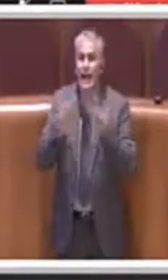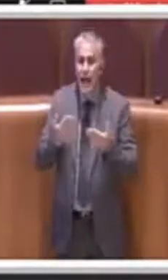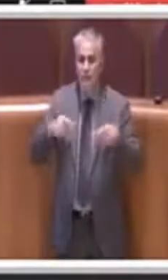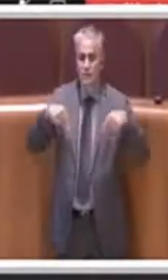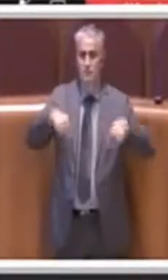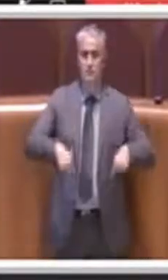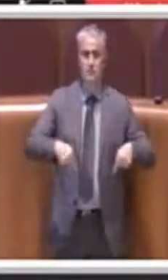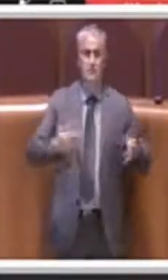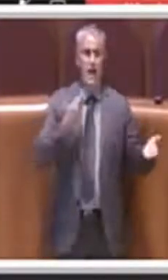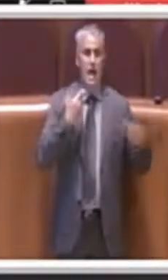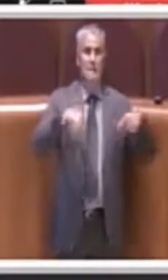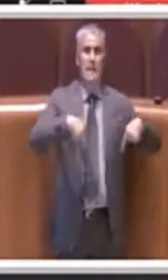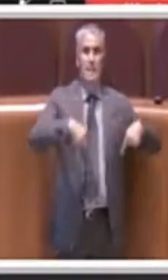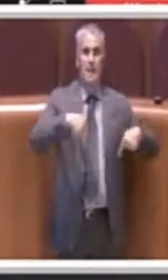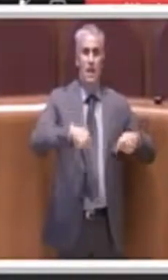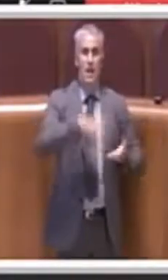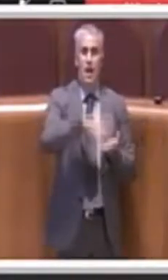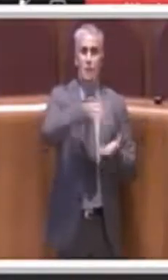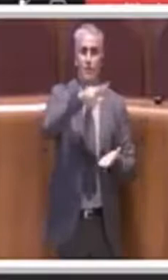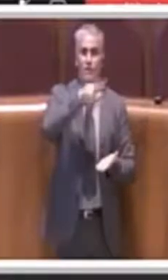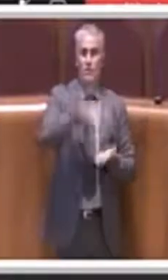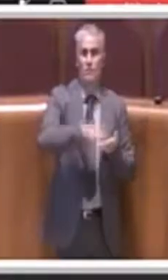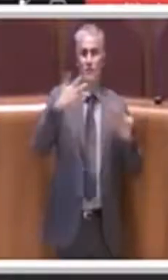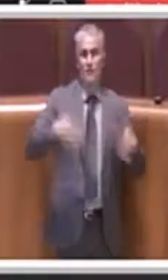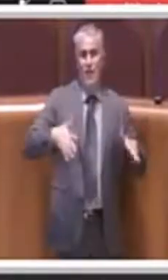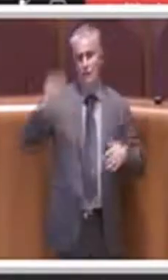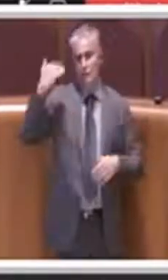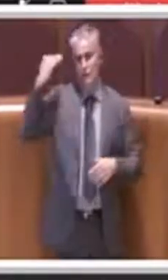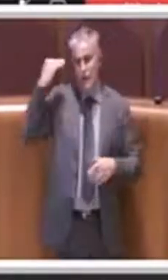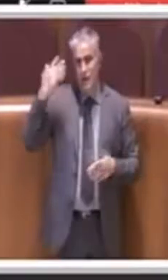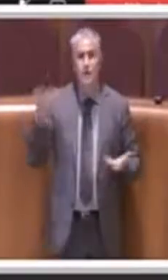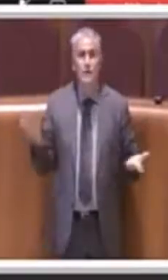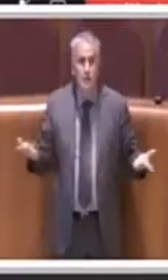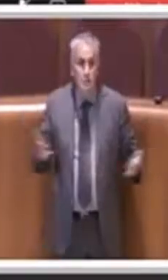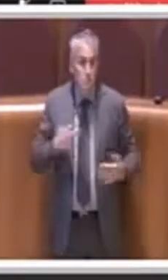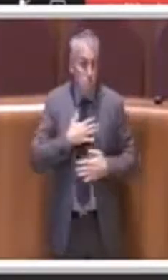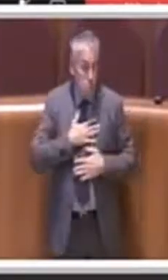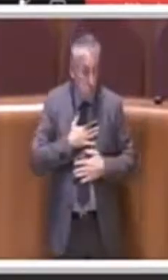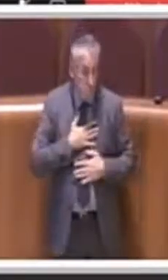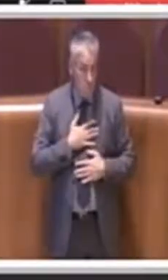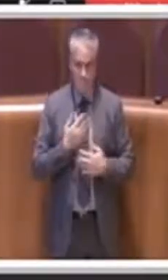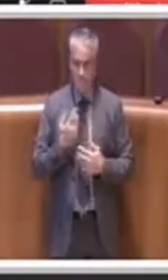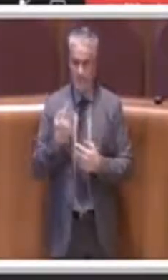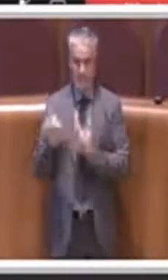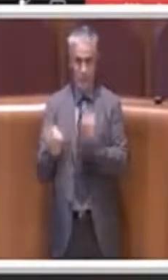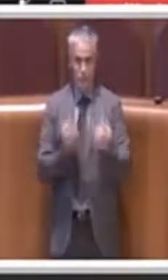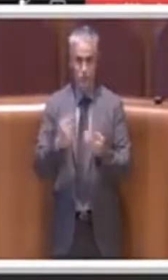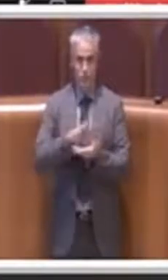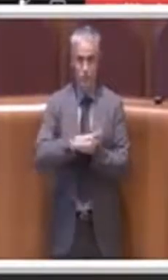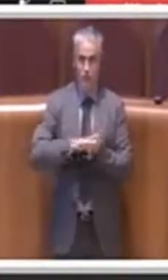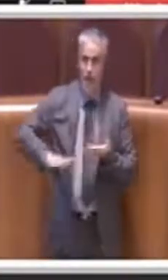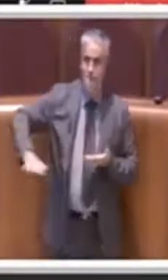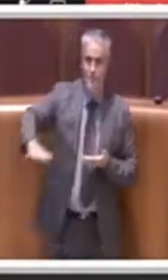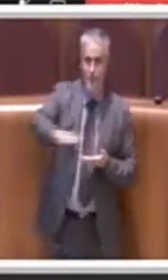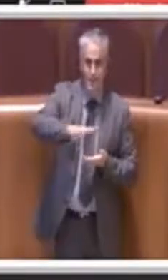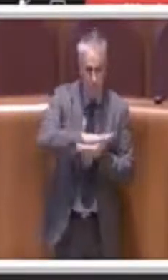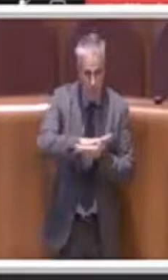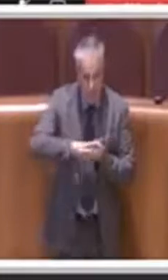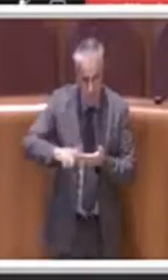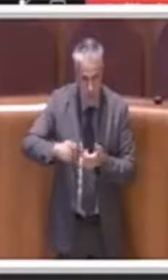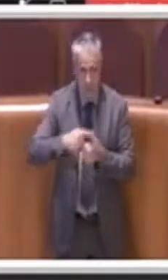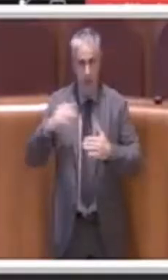proprio dall'Assemblea Capitolina. E quindi, dal punto di vista di sostenibilità e di equilibrio, mi pare chiaro che anche quel tipo